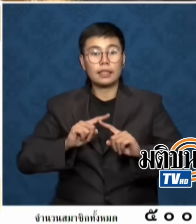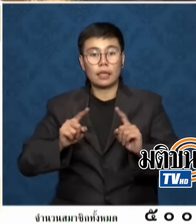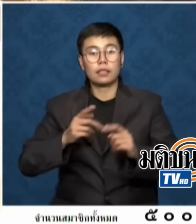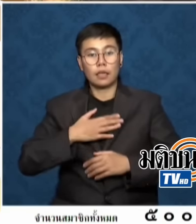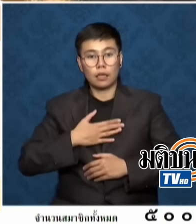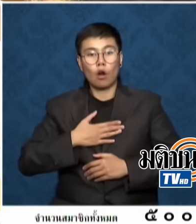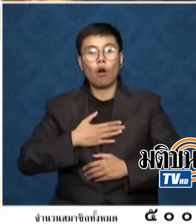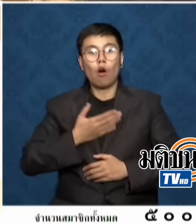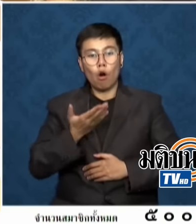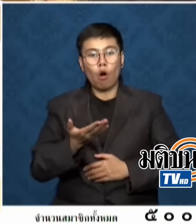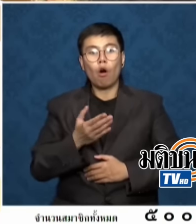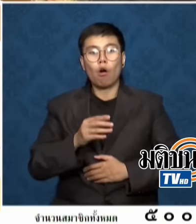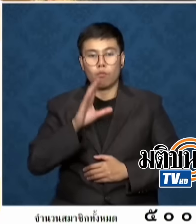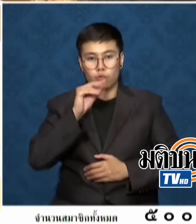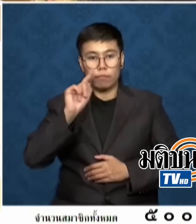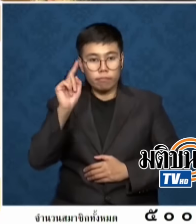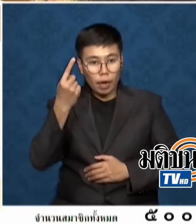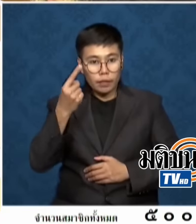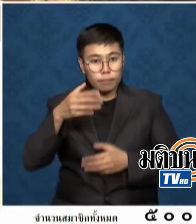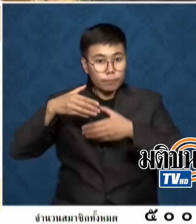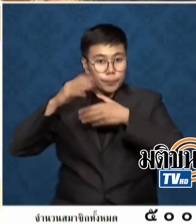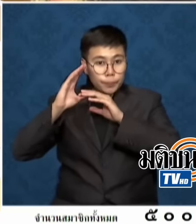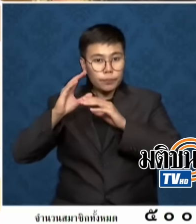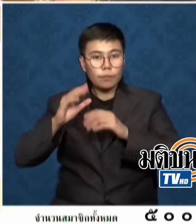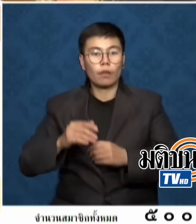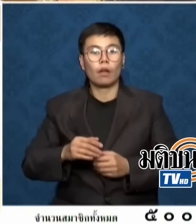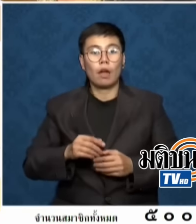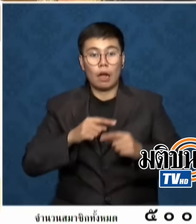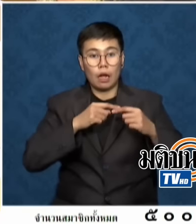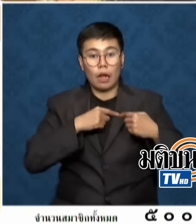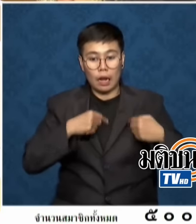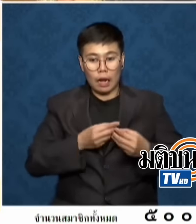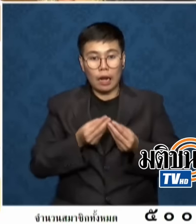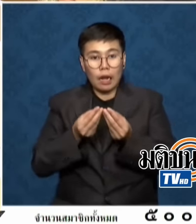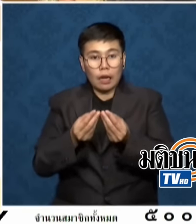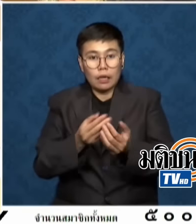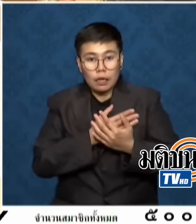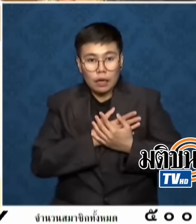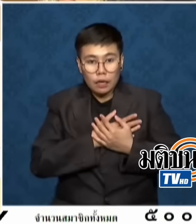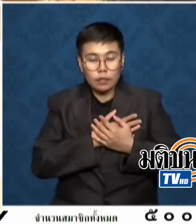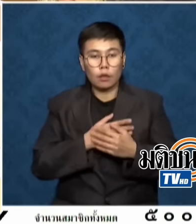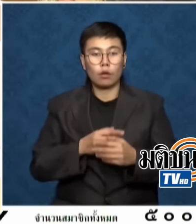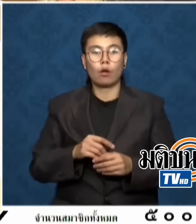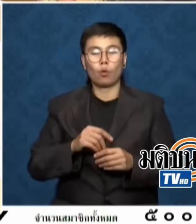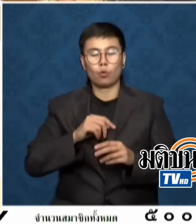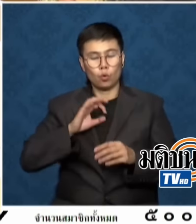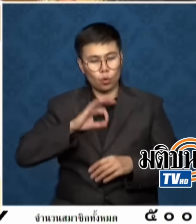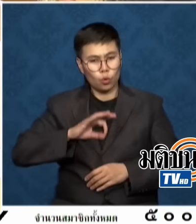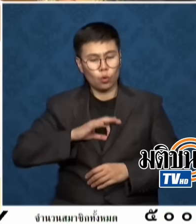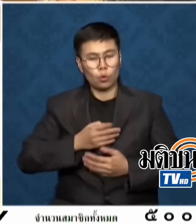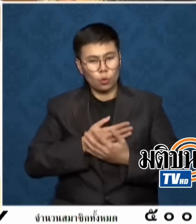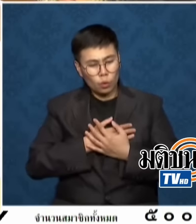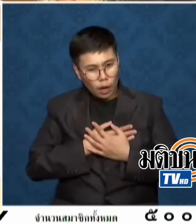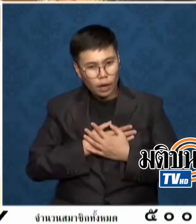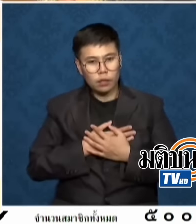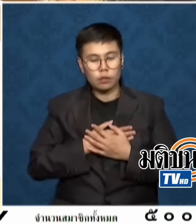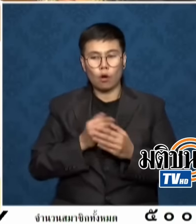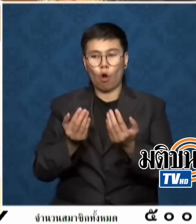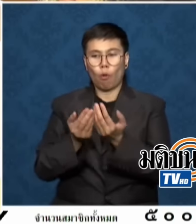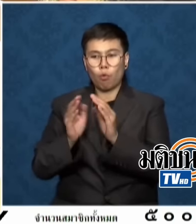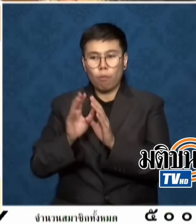อพูดซ้ำเพราะว่าการมอบความรักความผูกพันรวมถึงเด็กที่ถูกเลี้ยงด้วยครอบครัวเพศหลากหล